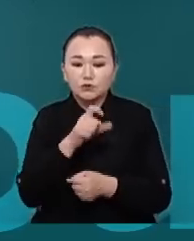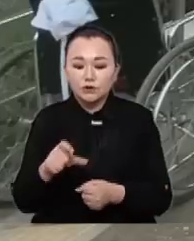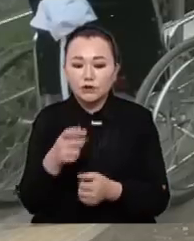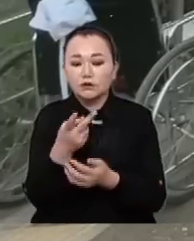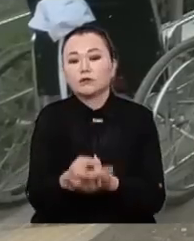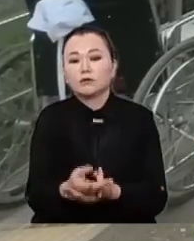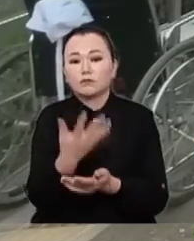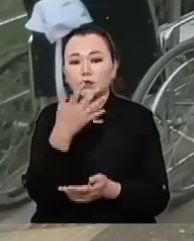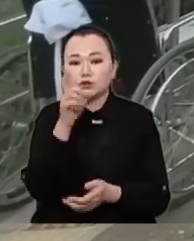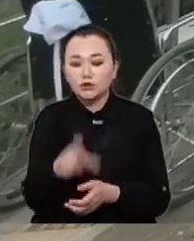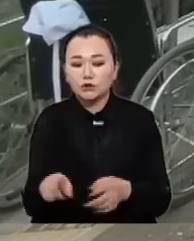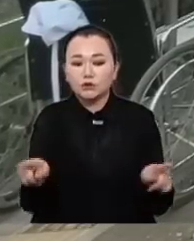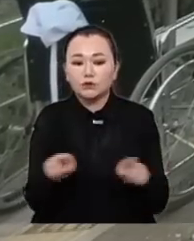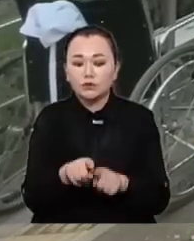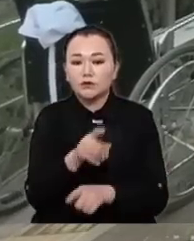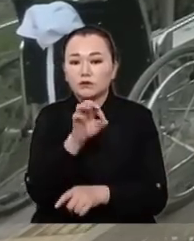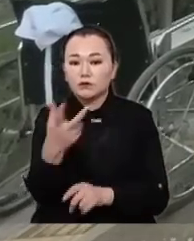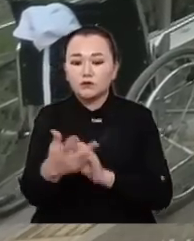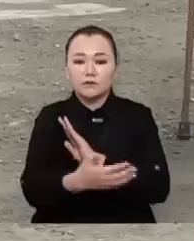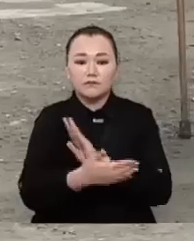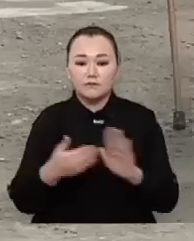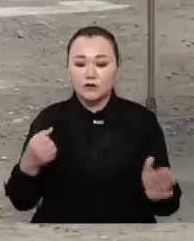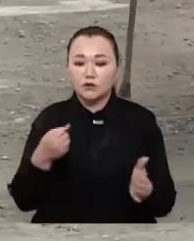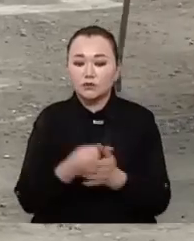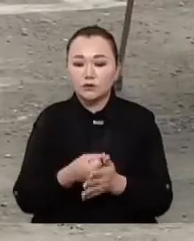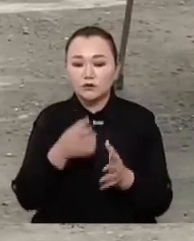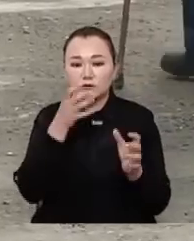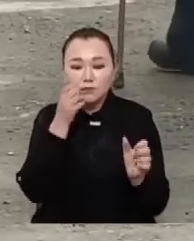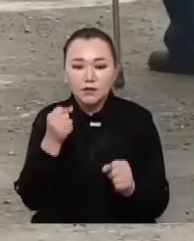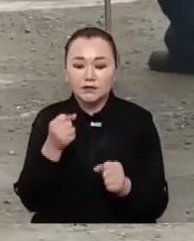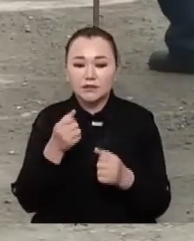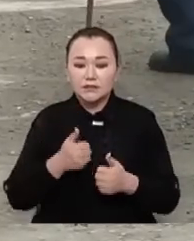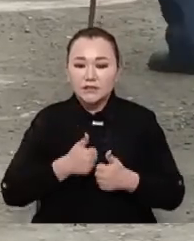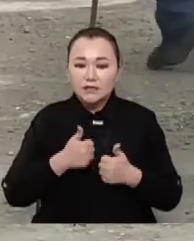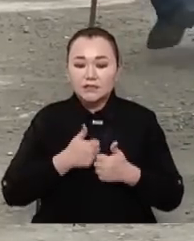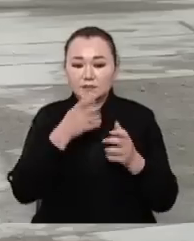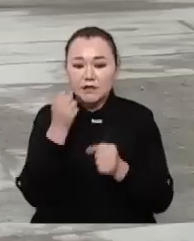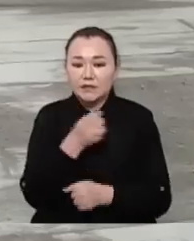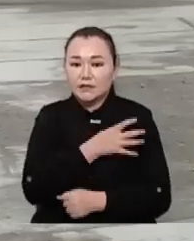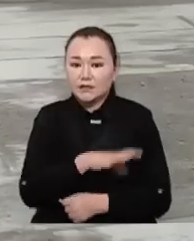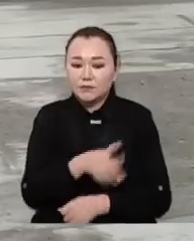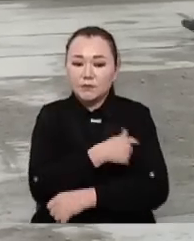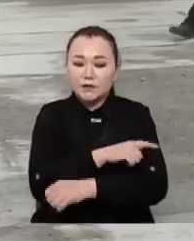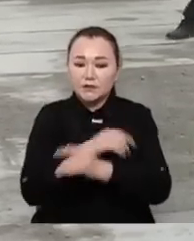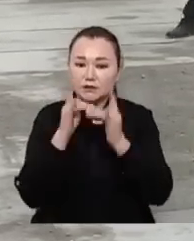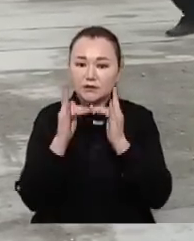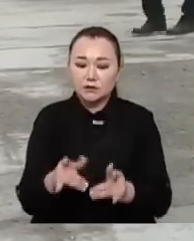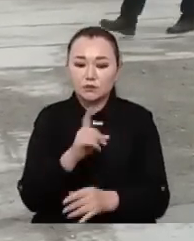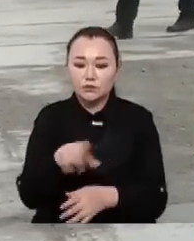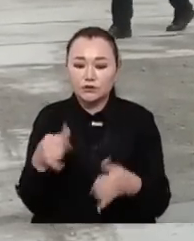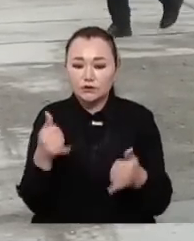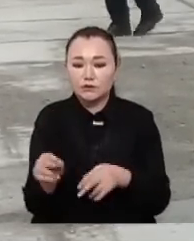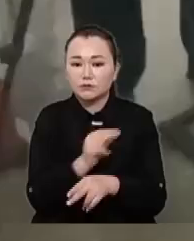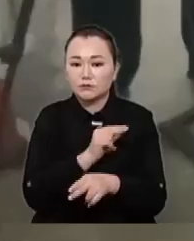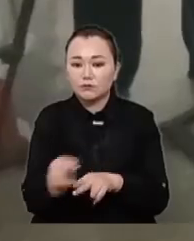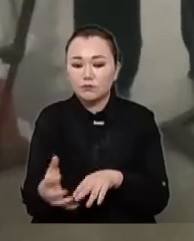жатқан 5 адамды осылайша жедел жәрдем келгенше ұйықтатпауға тырысып баққан. Ауруханаға жеткізілген жандар қазір ем